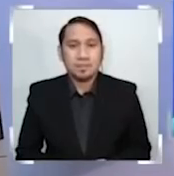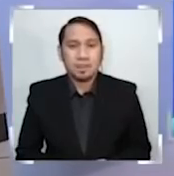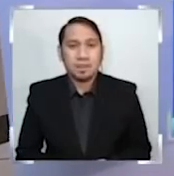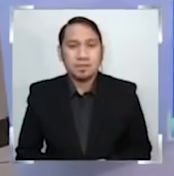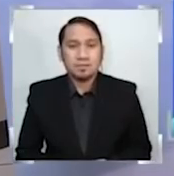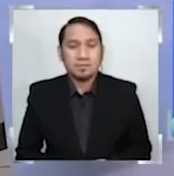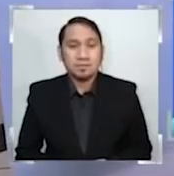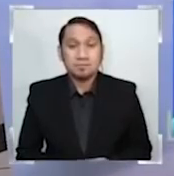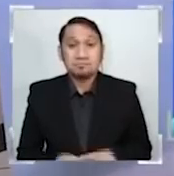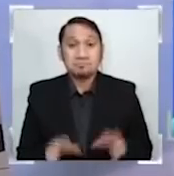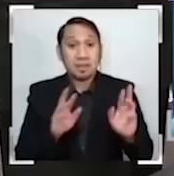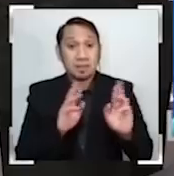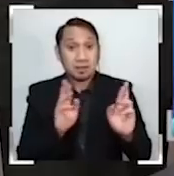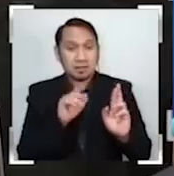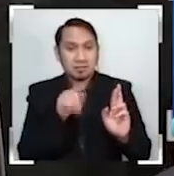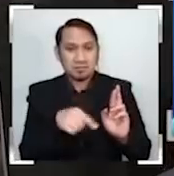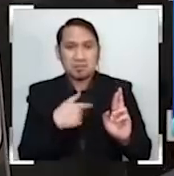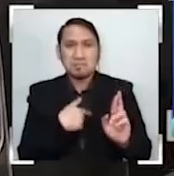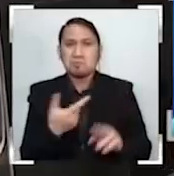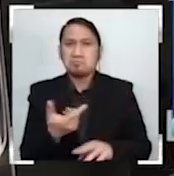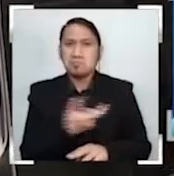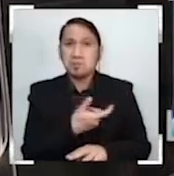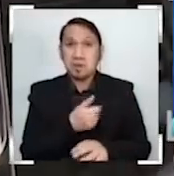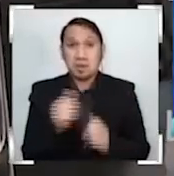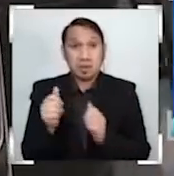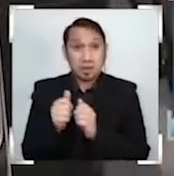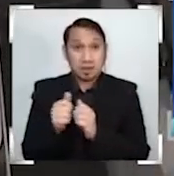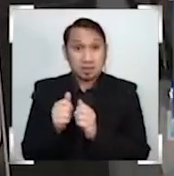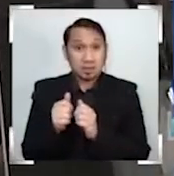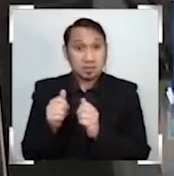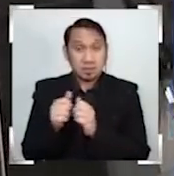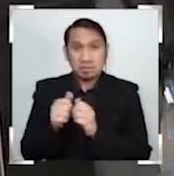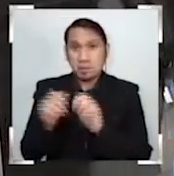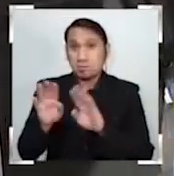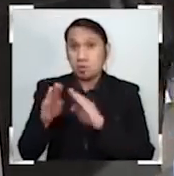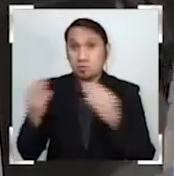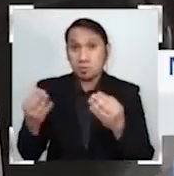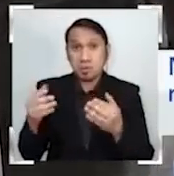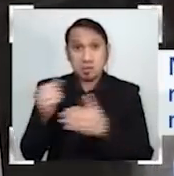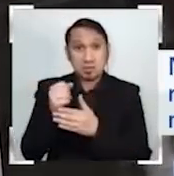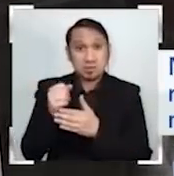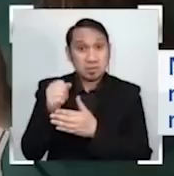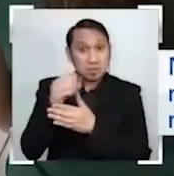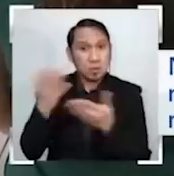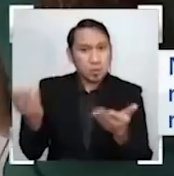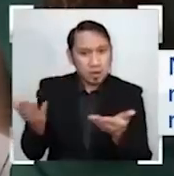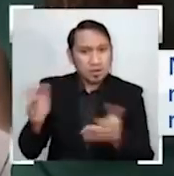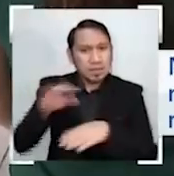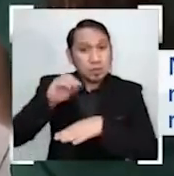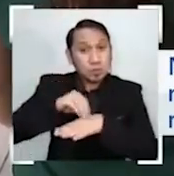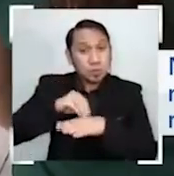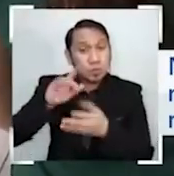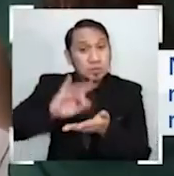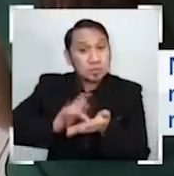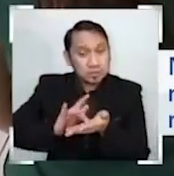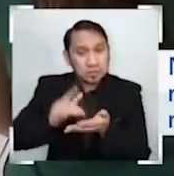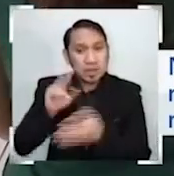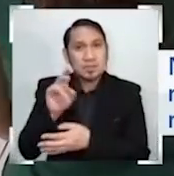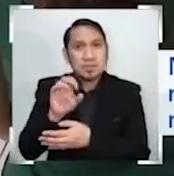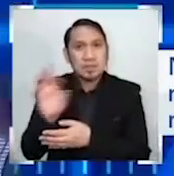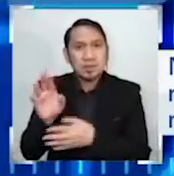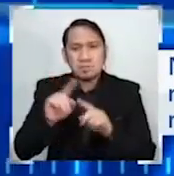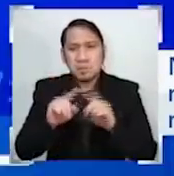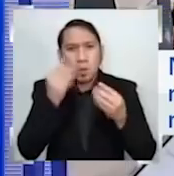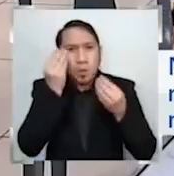Ready na si Jen na magpa-booster shot kasabay ng pagbubukas ng bakunahan sa ilang Piling Botika sa NCR. Pero hindi naiwasang magkalituhan